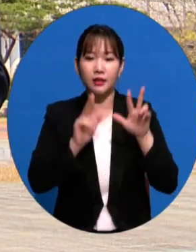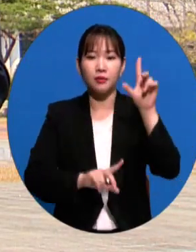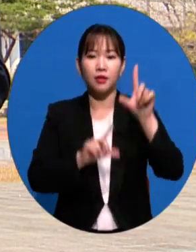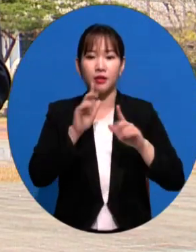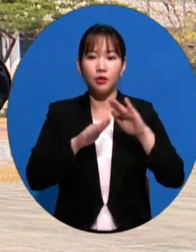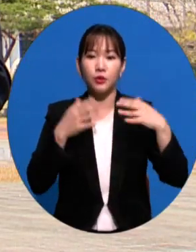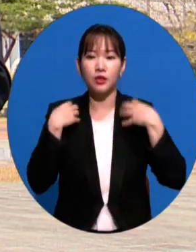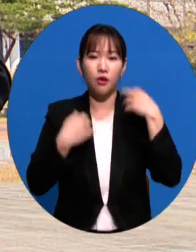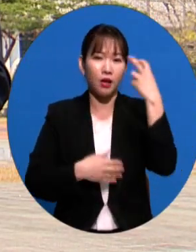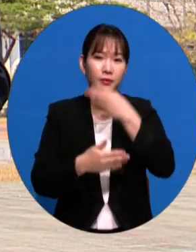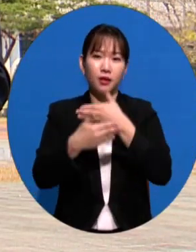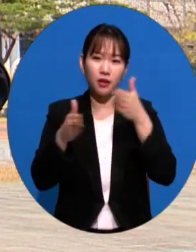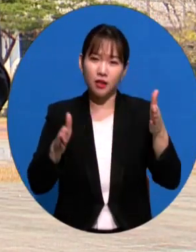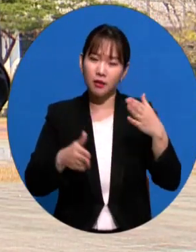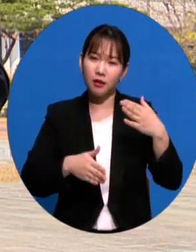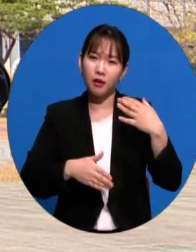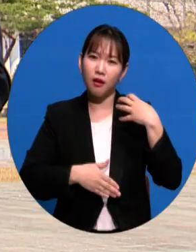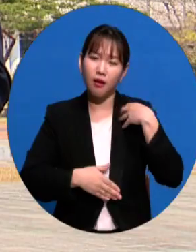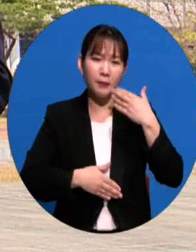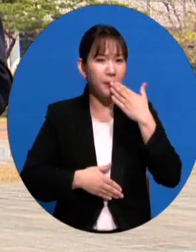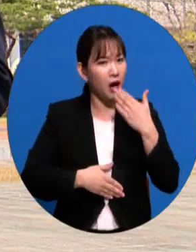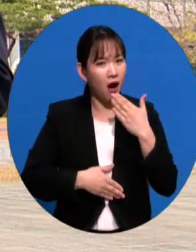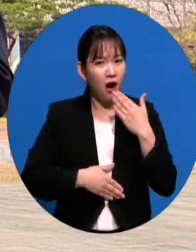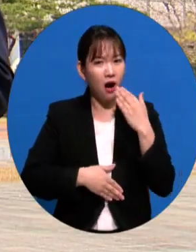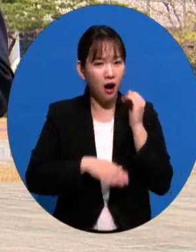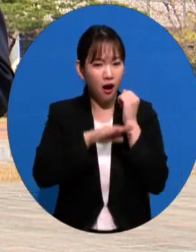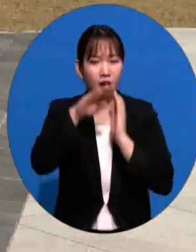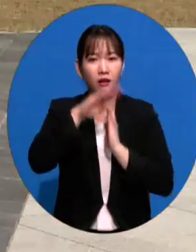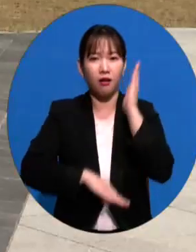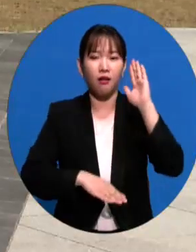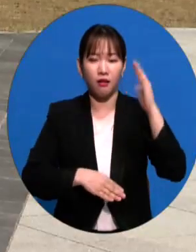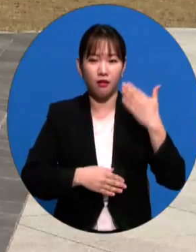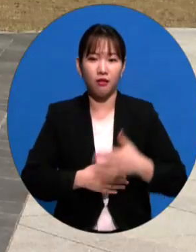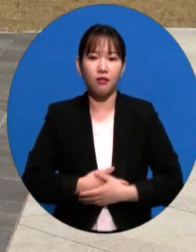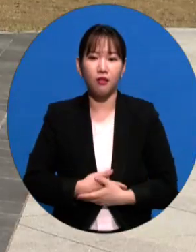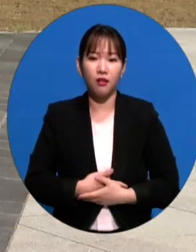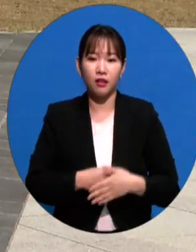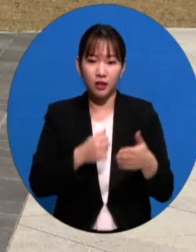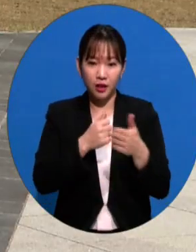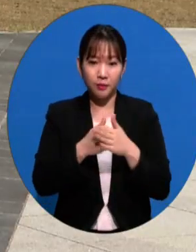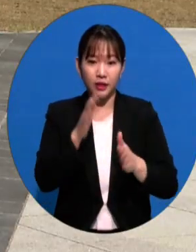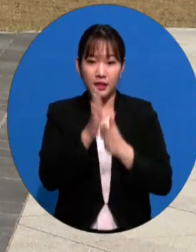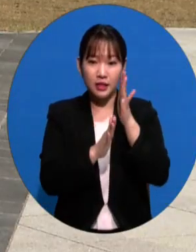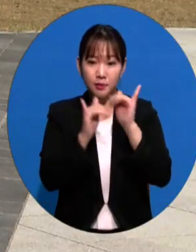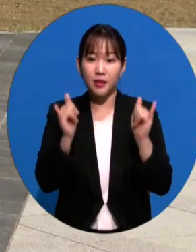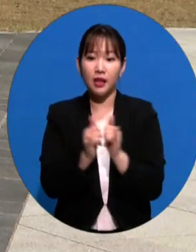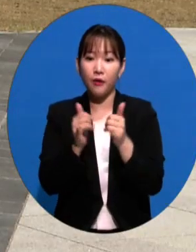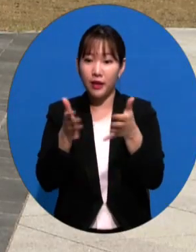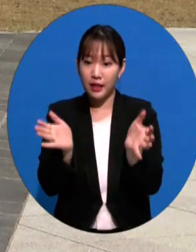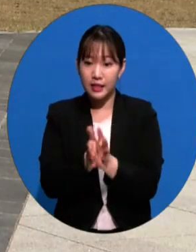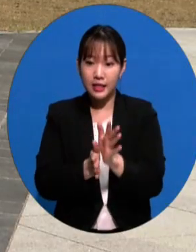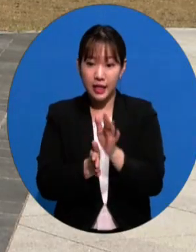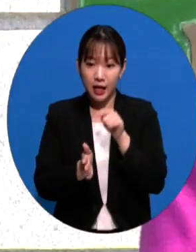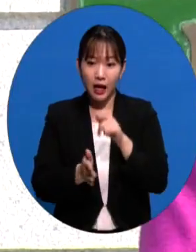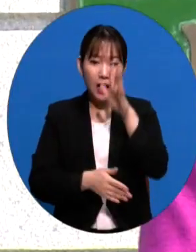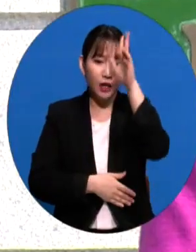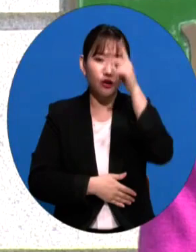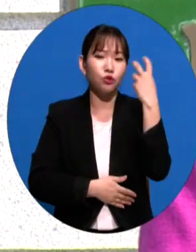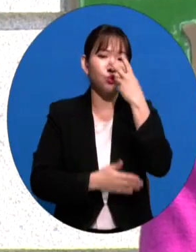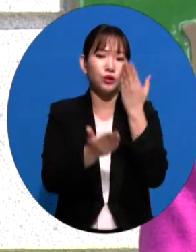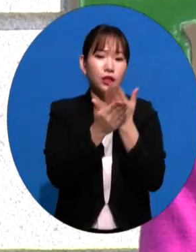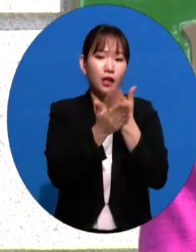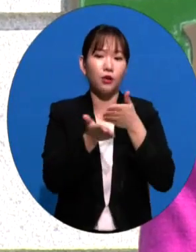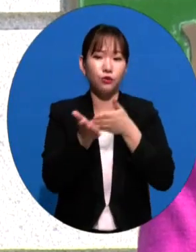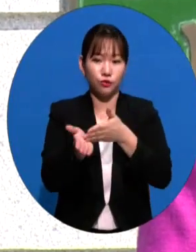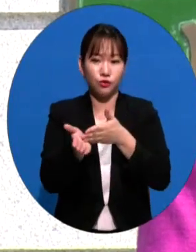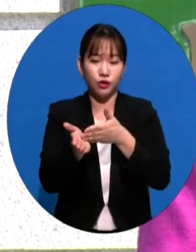전남도청 감사관실이 감당할 수 있는 수준을 벗어나 있습니다 그래서 시민사회단체들이 경찰에 수사를 촉구하고 나섰습니다